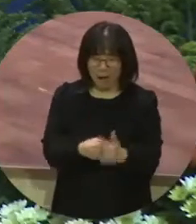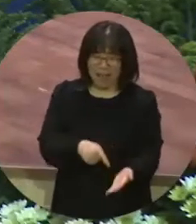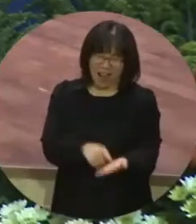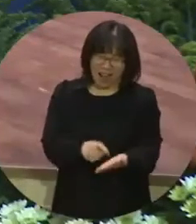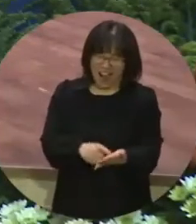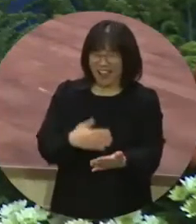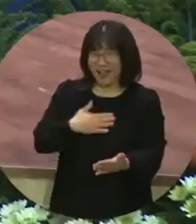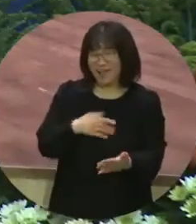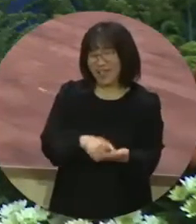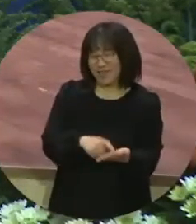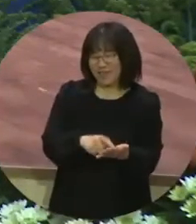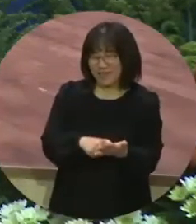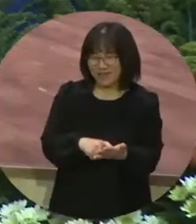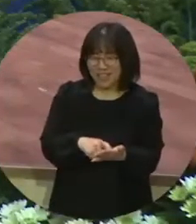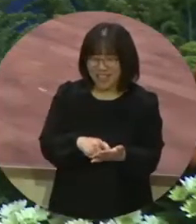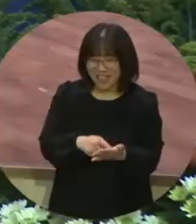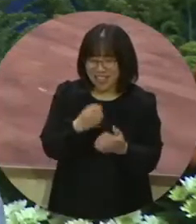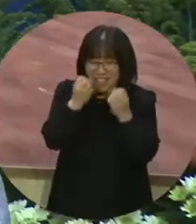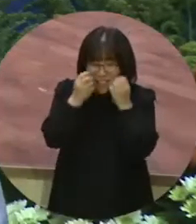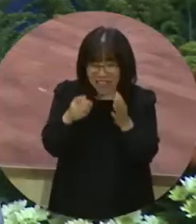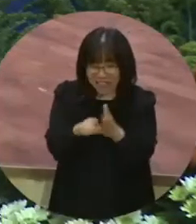내가.